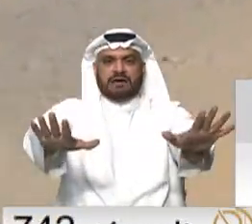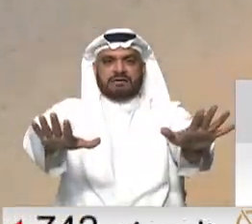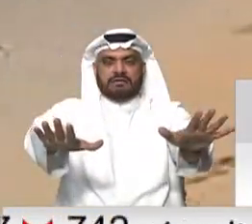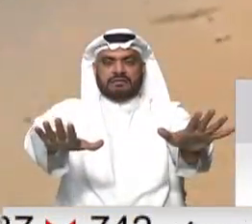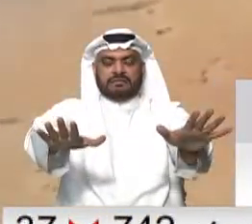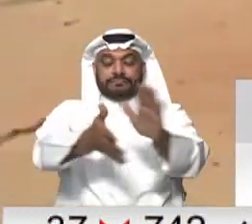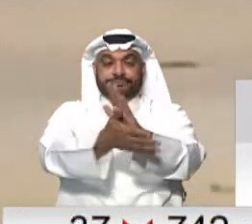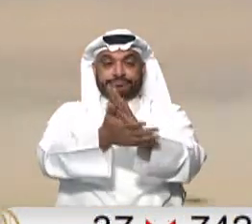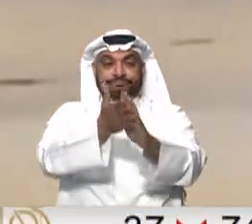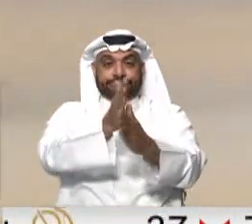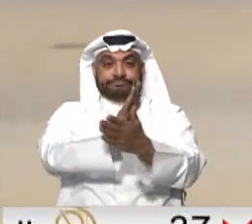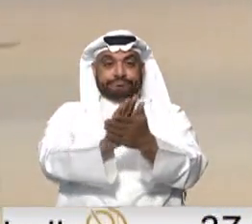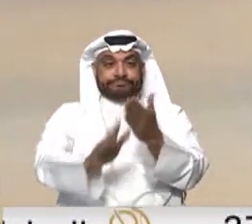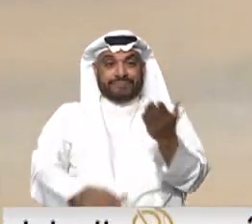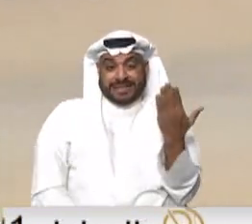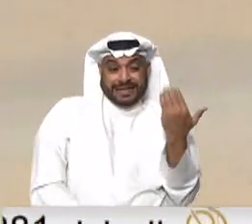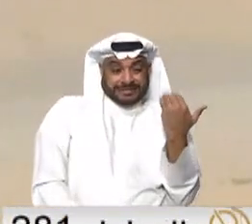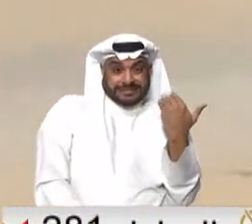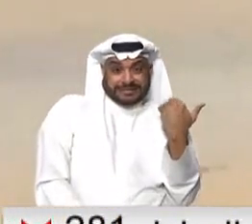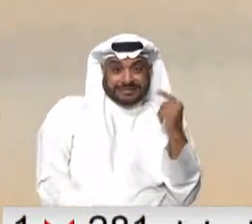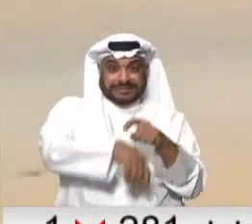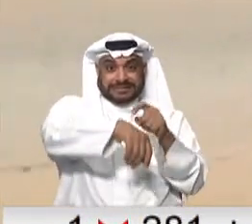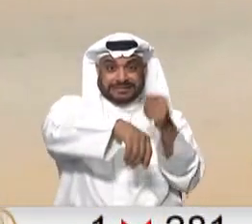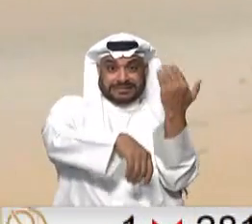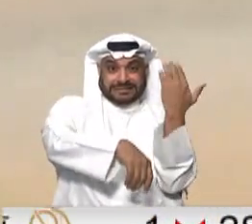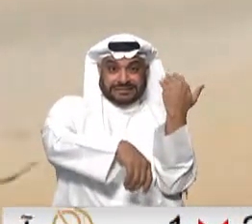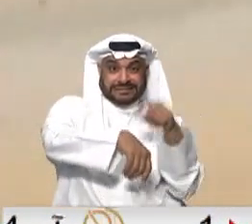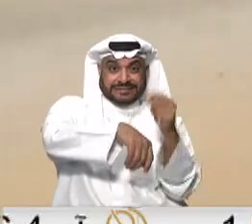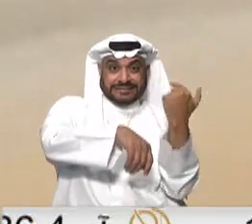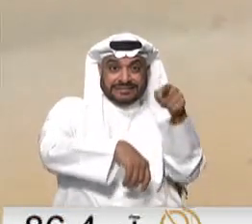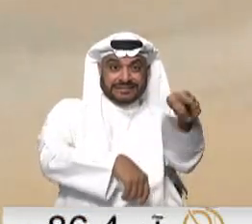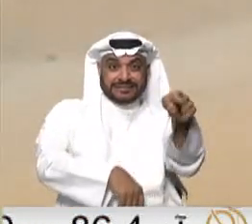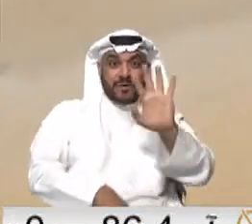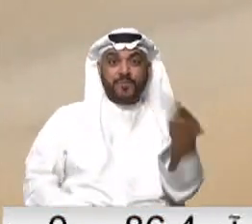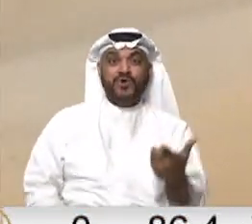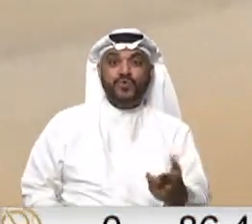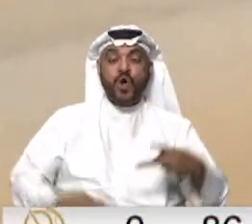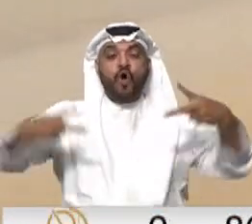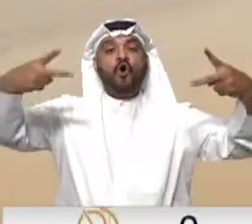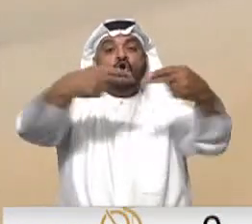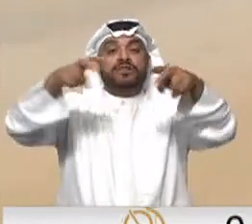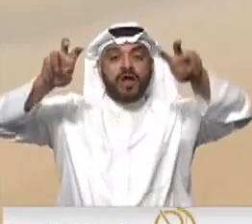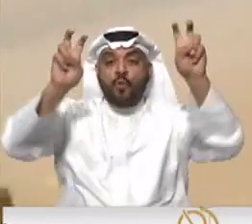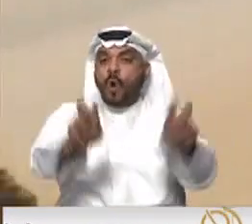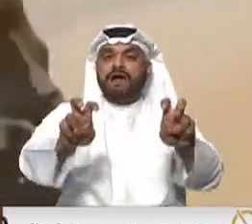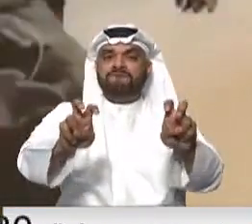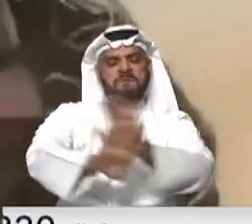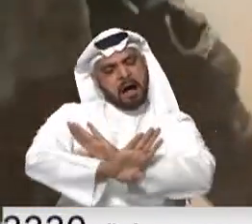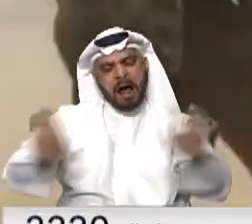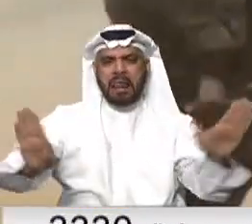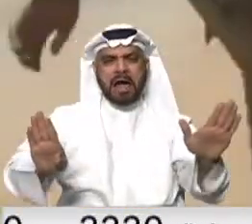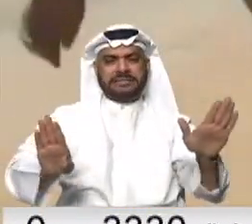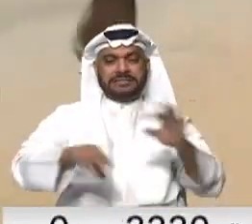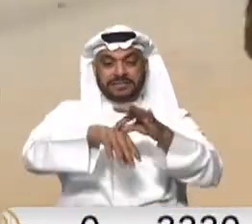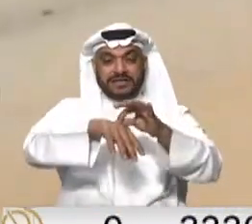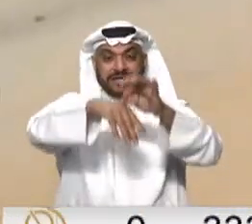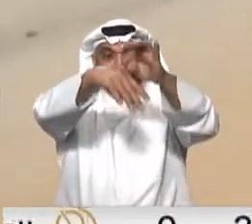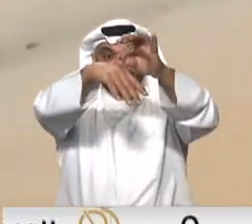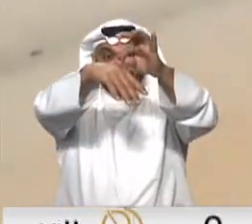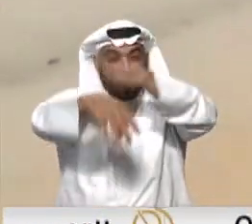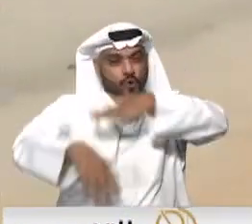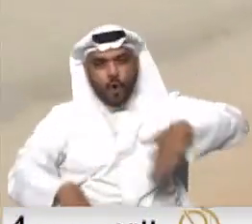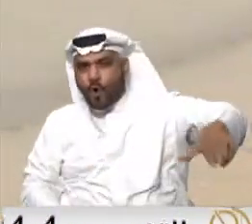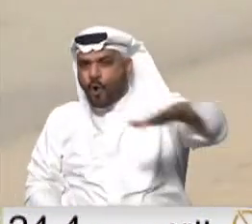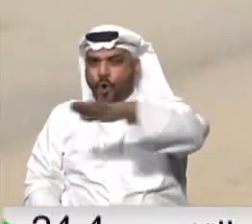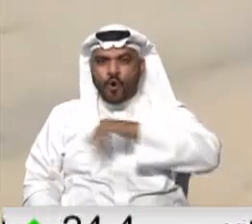لم تكد الساعات الأولى من الهدنة بين الجيش السوداني وقوات الدعم السريع تدخل حيز التنفيذ حتى تعالت